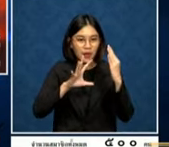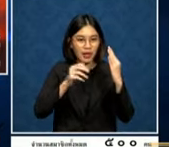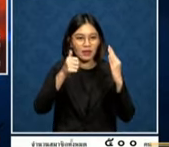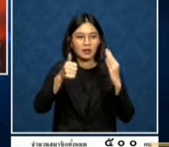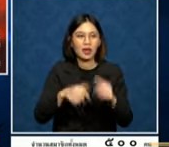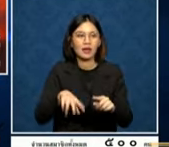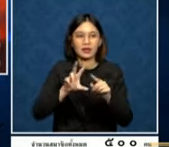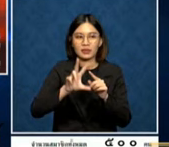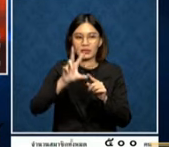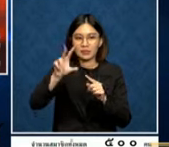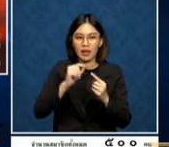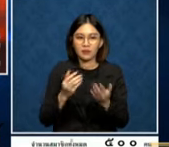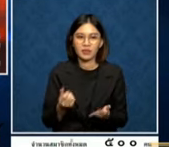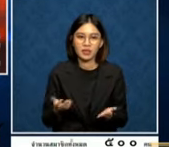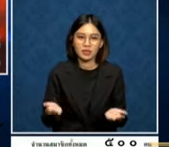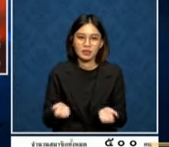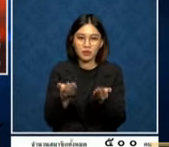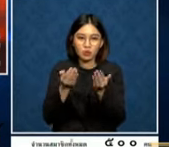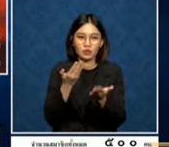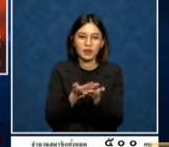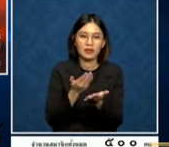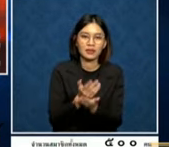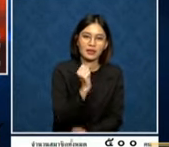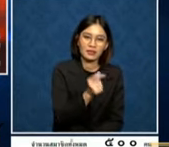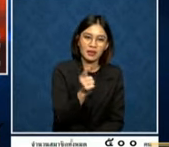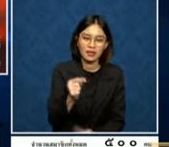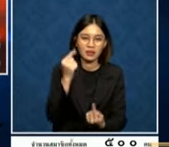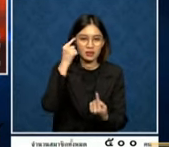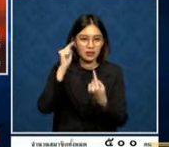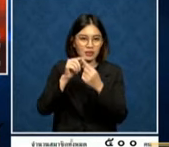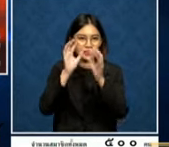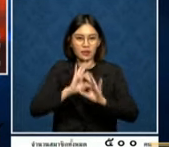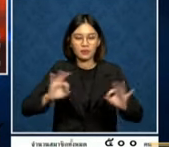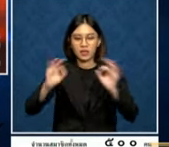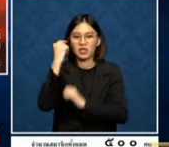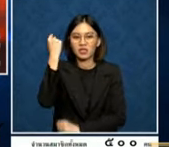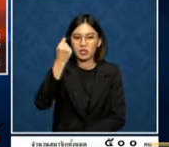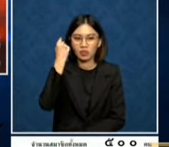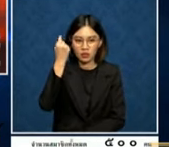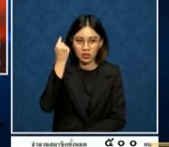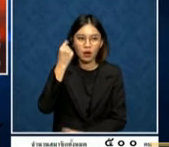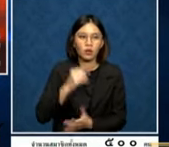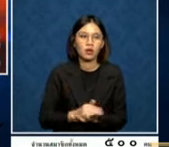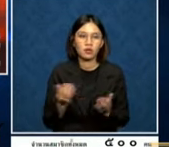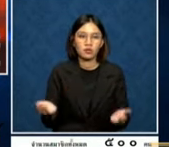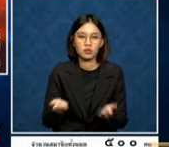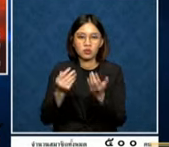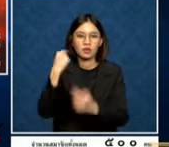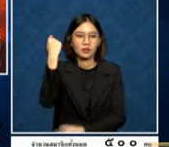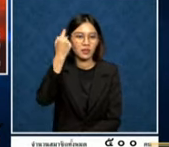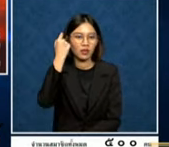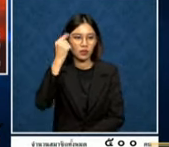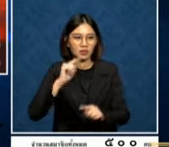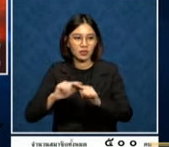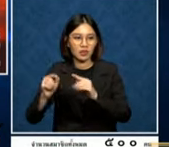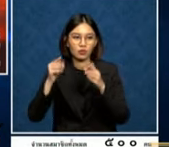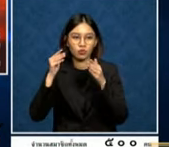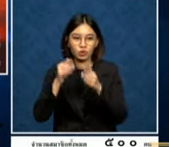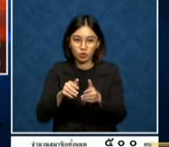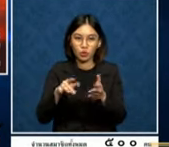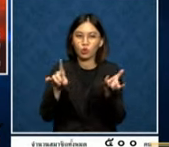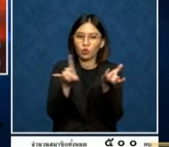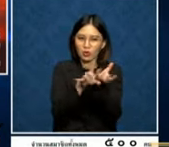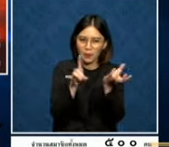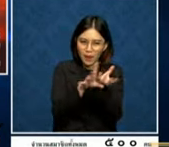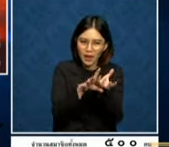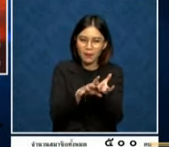กลยุทธ์ที่ 3นะคะกระตุ้นการใช้จ่ายและให้ความสำคัญค่ะกับการท่องเที่ยวมูลค่าสูงส่งเสริมการท่องเที่ยวค่ะที่เน้นคุณภาพมาก